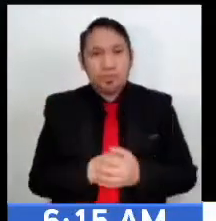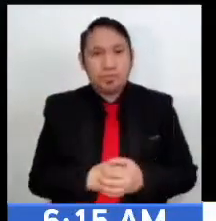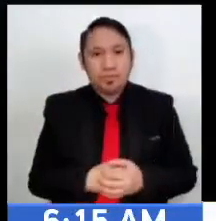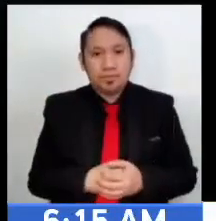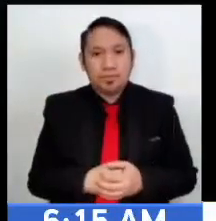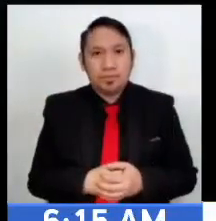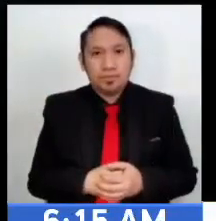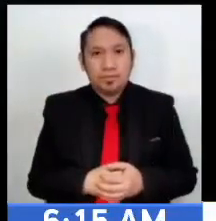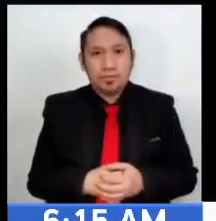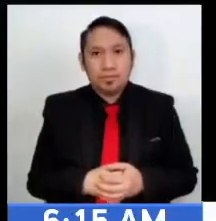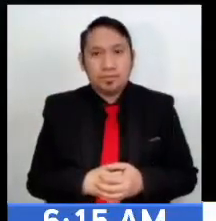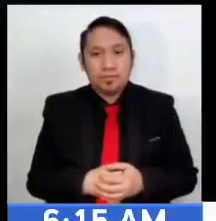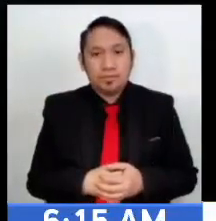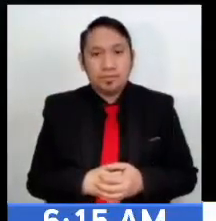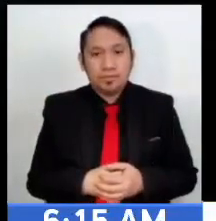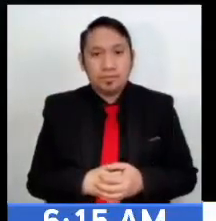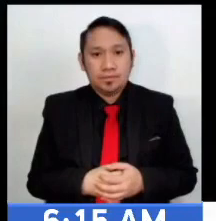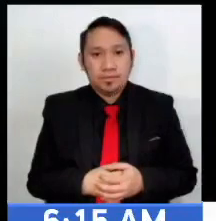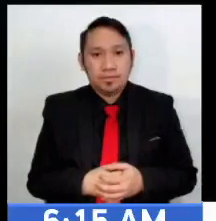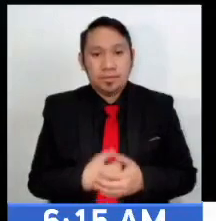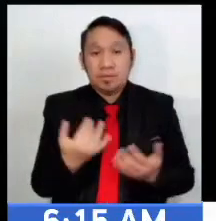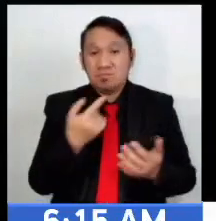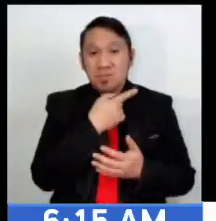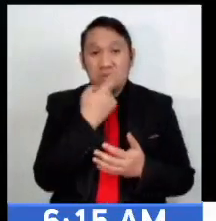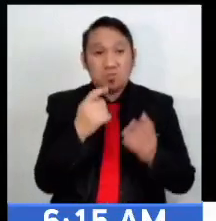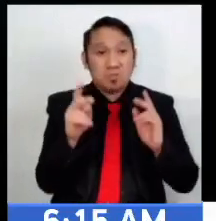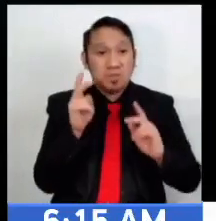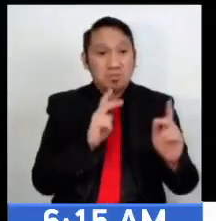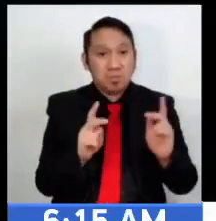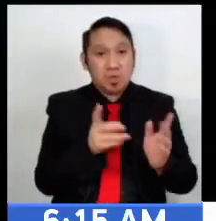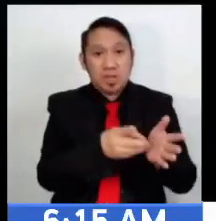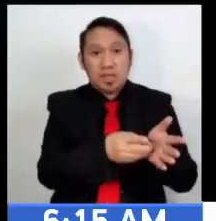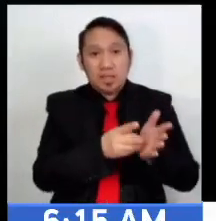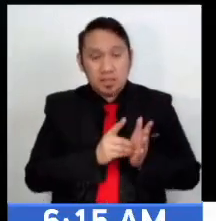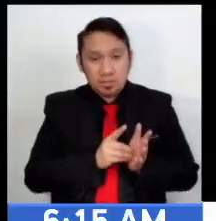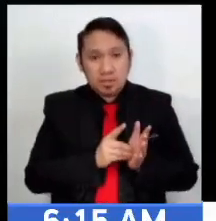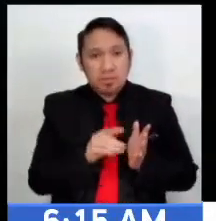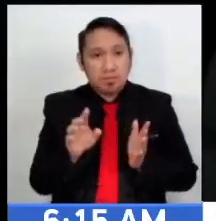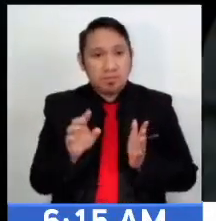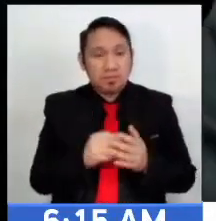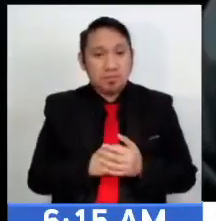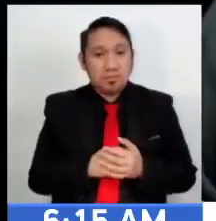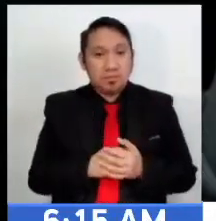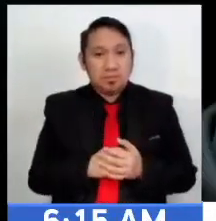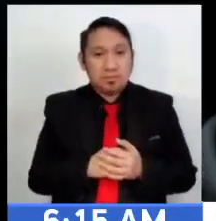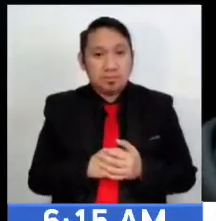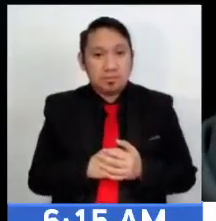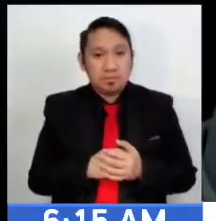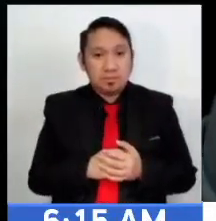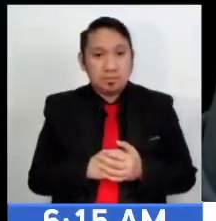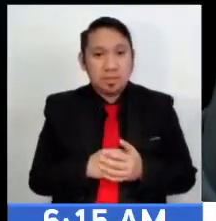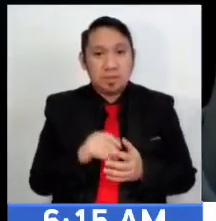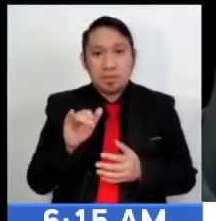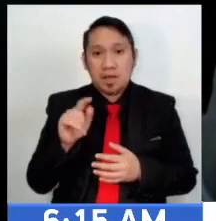yung dinidemand ng lahat ng mga Citizens Arms, ng mga IT groups,